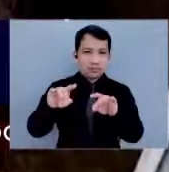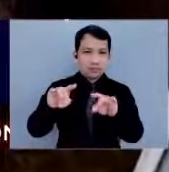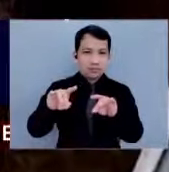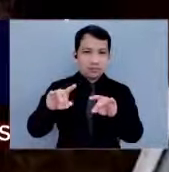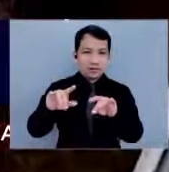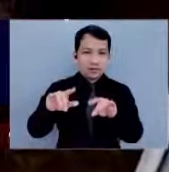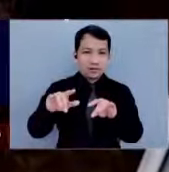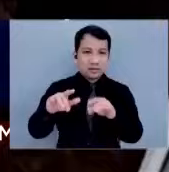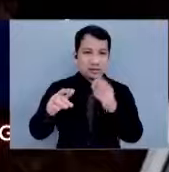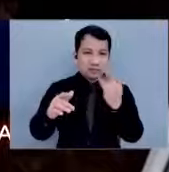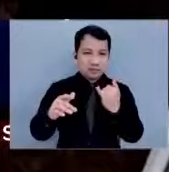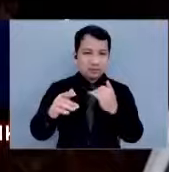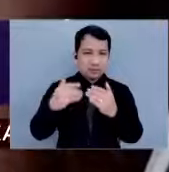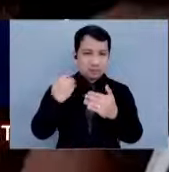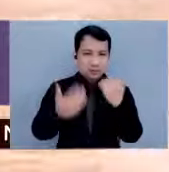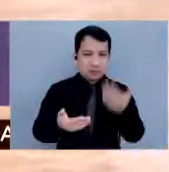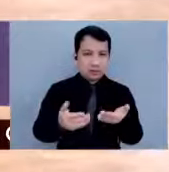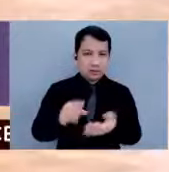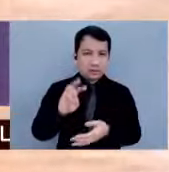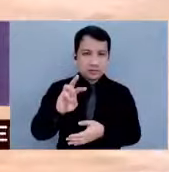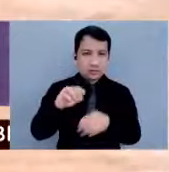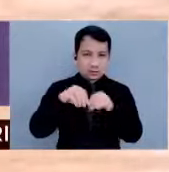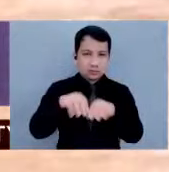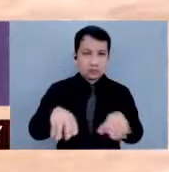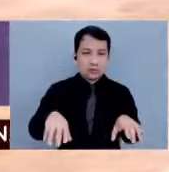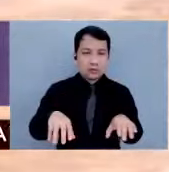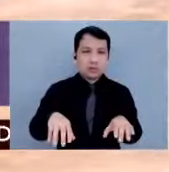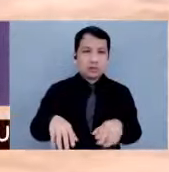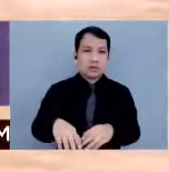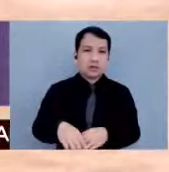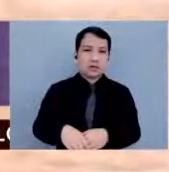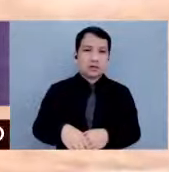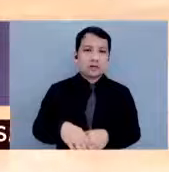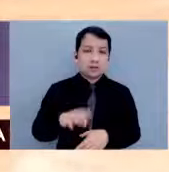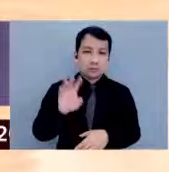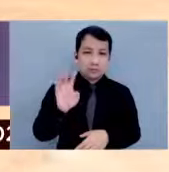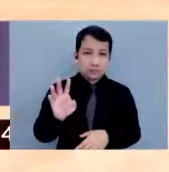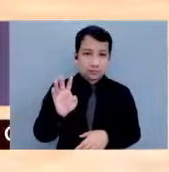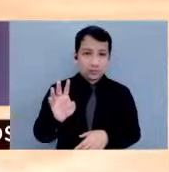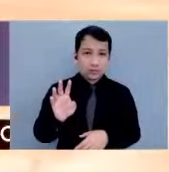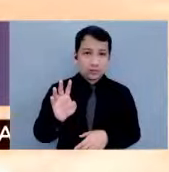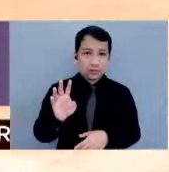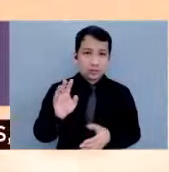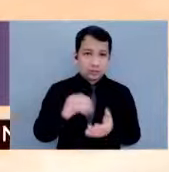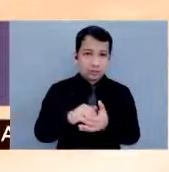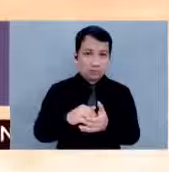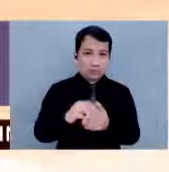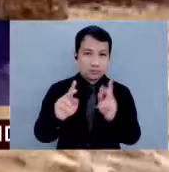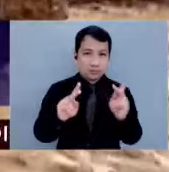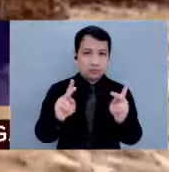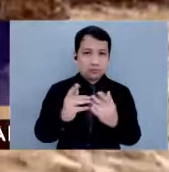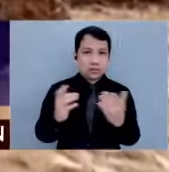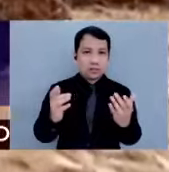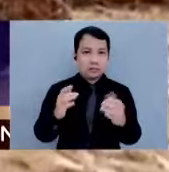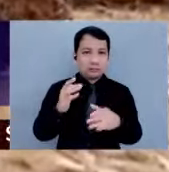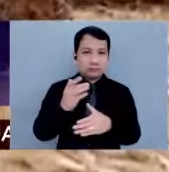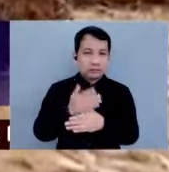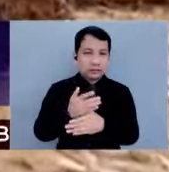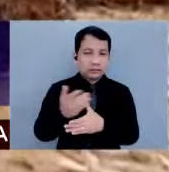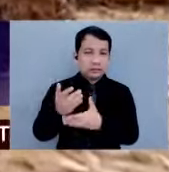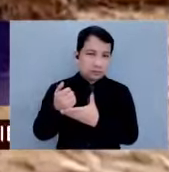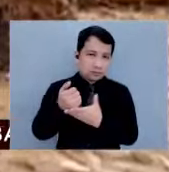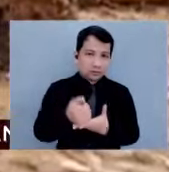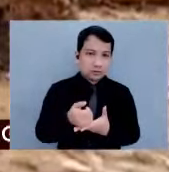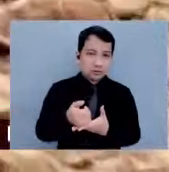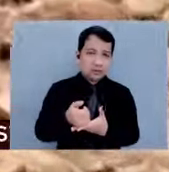Bukod sa mga nasawi, 6 ang nawawala. Aabot naman sa halos 40,000 ang naapektuhan. Nagpaabot na rin ng tulong ang Disaster